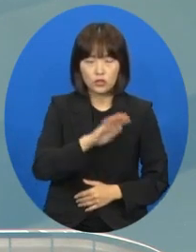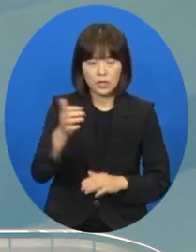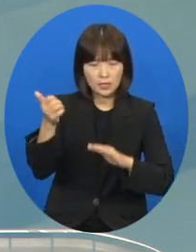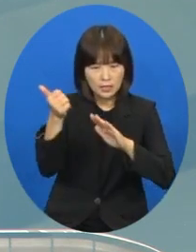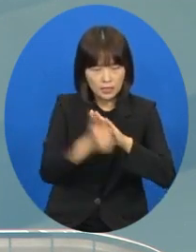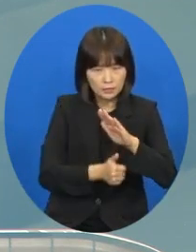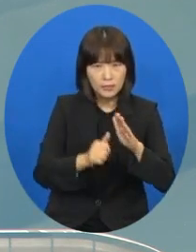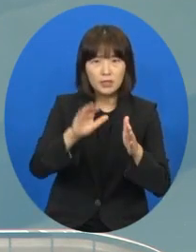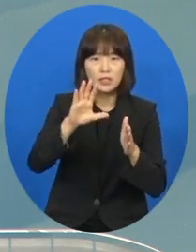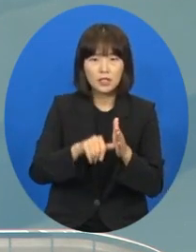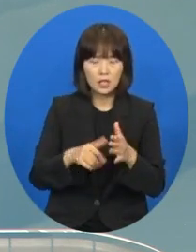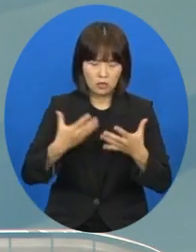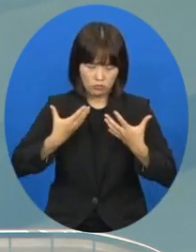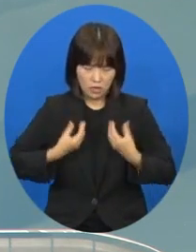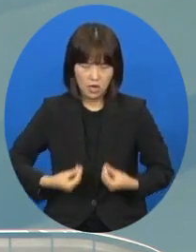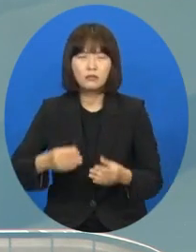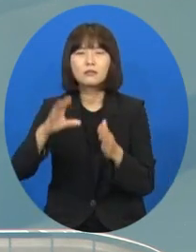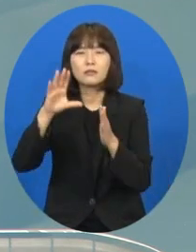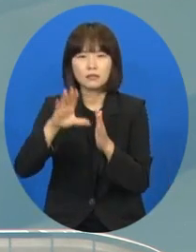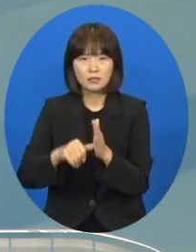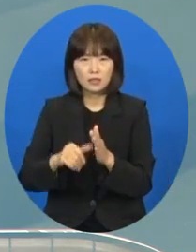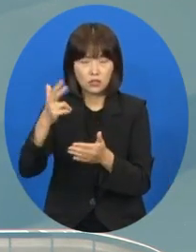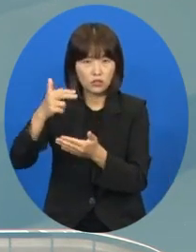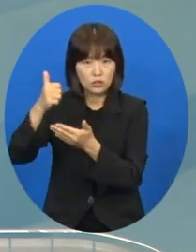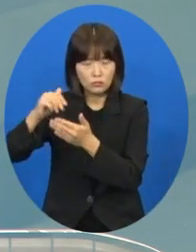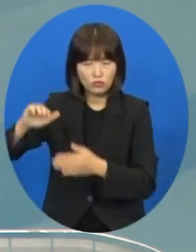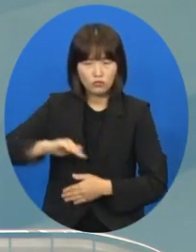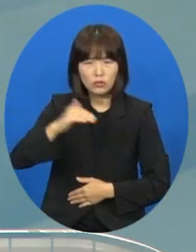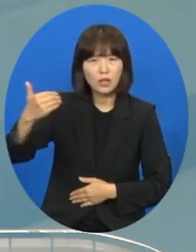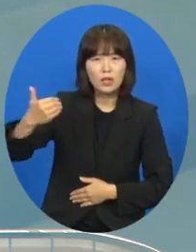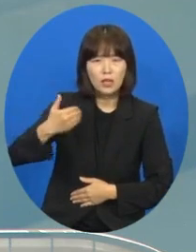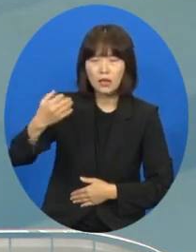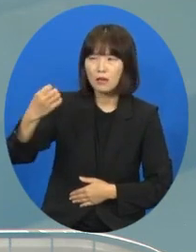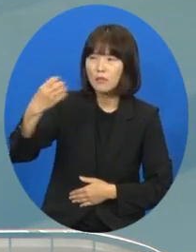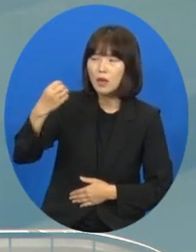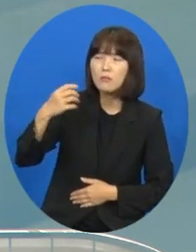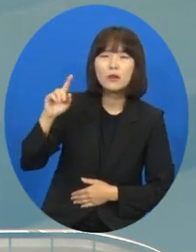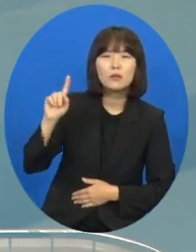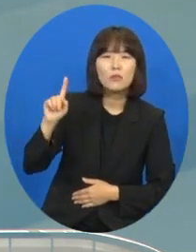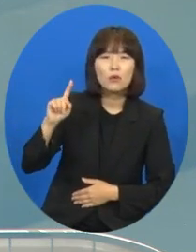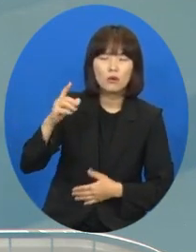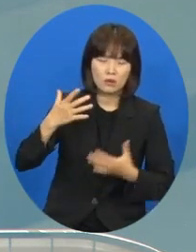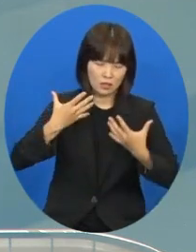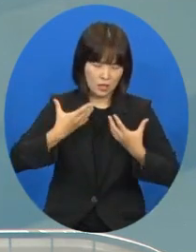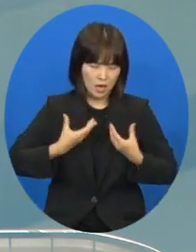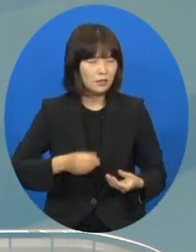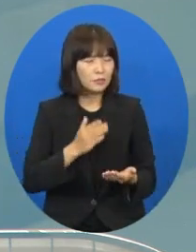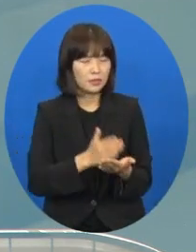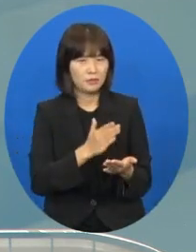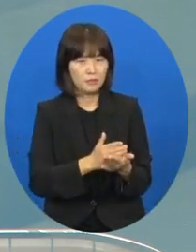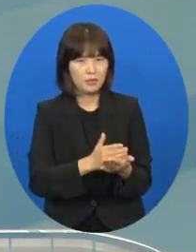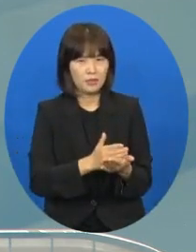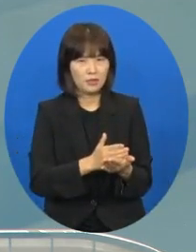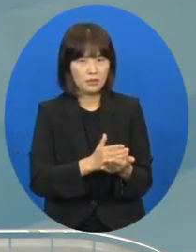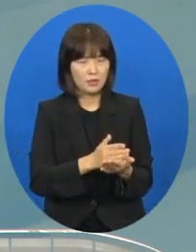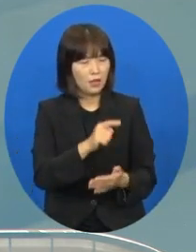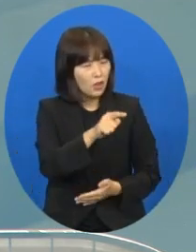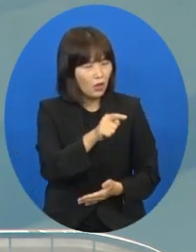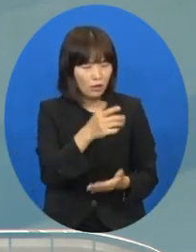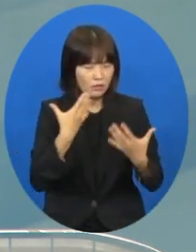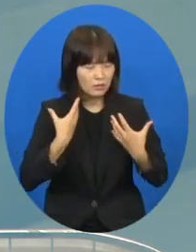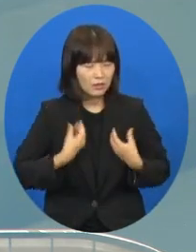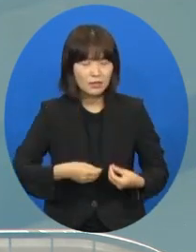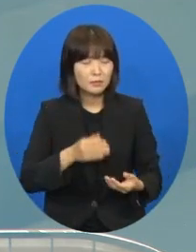때, 좌절했을 때 주님은 우리에게 뭐라고 말씀하시나요? 낙심하지 마. 너 낙심하지